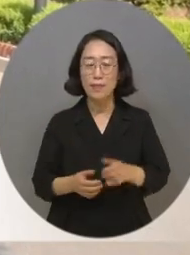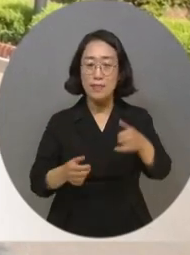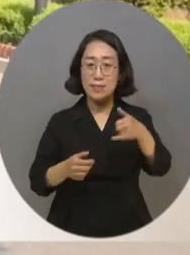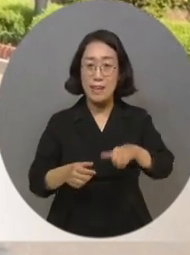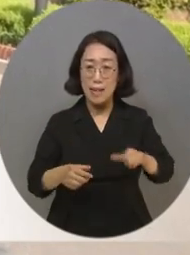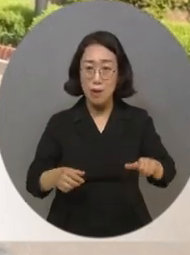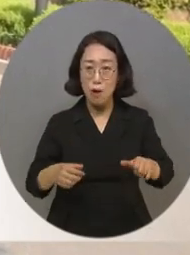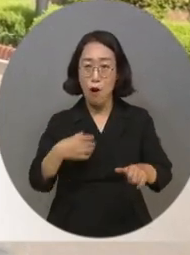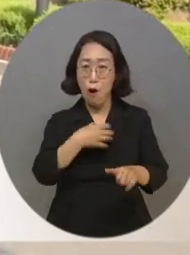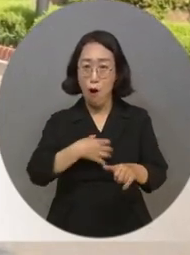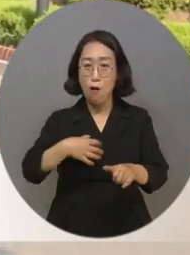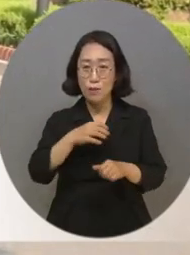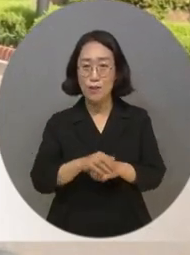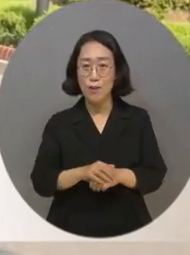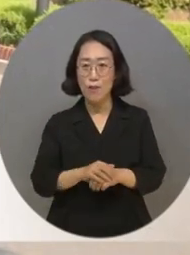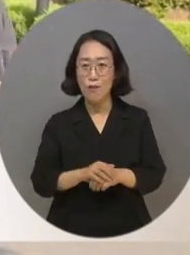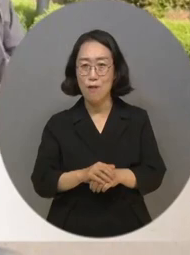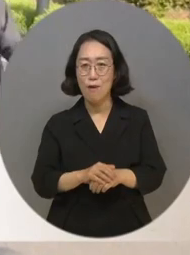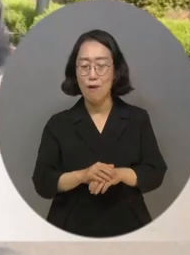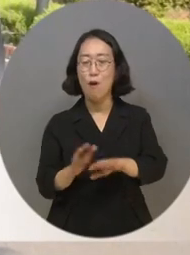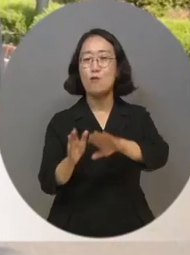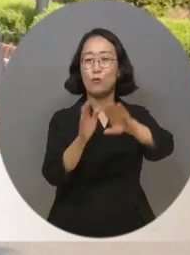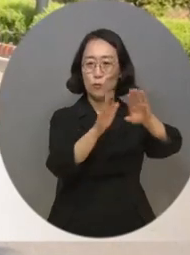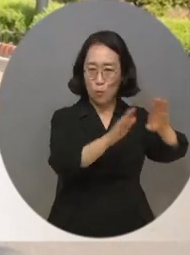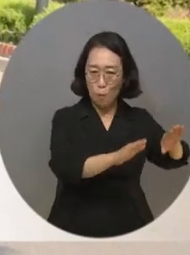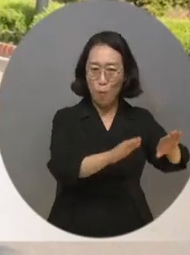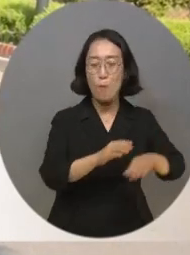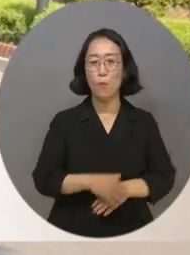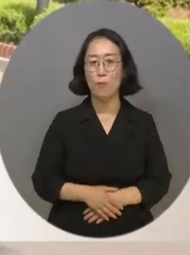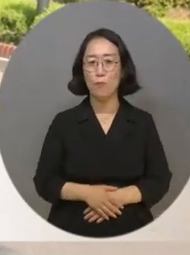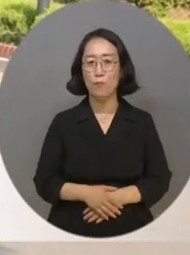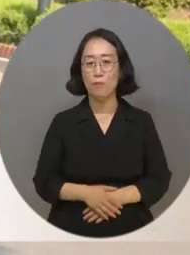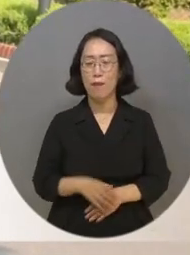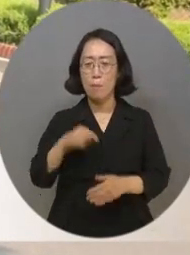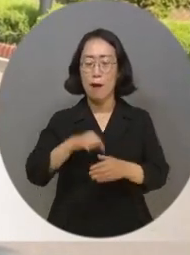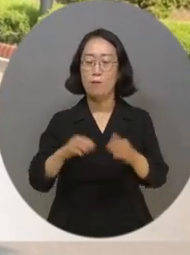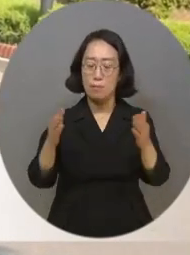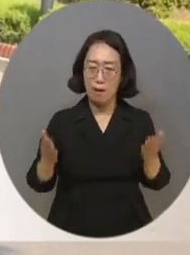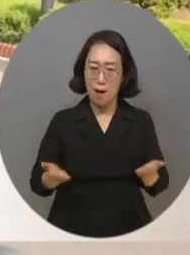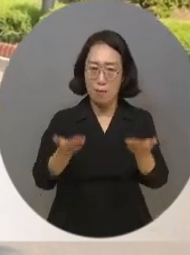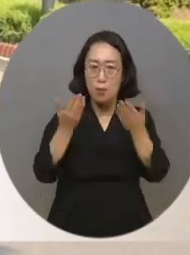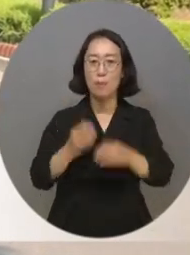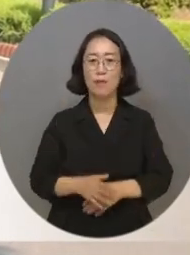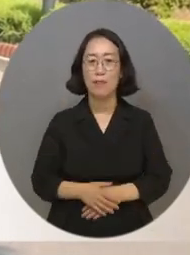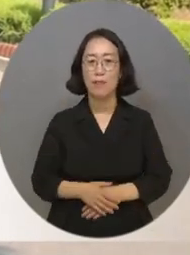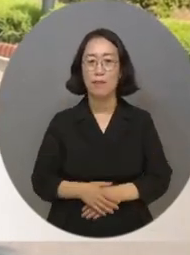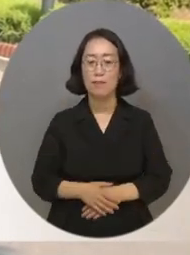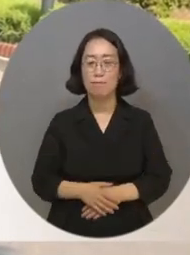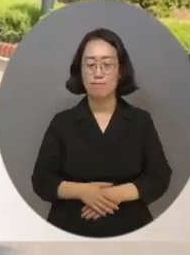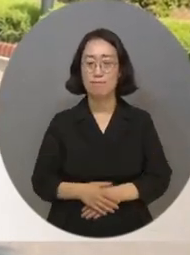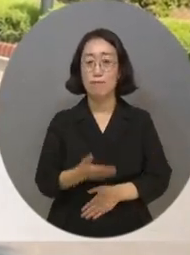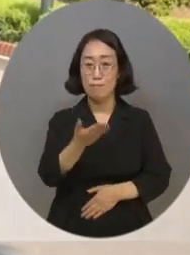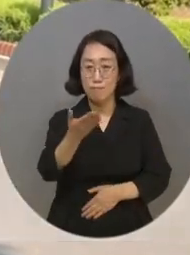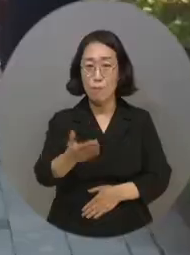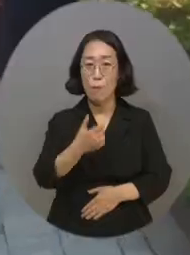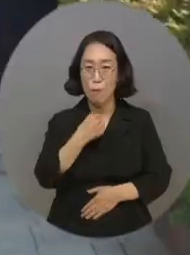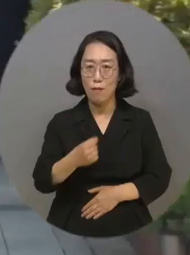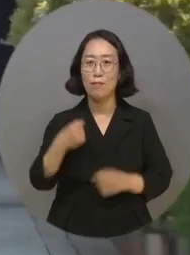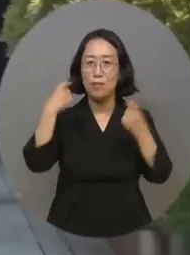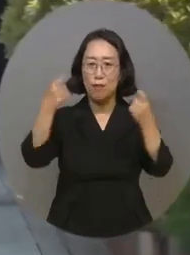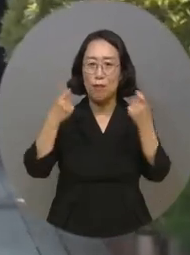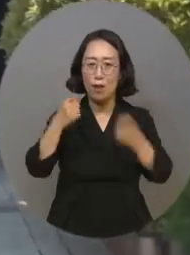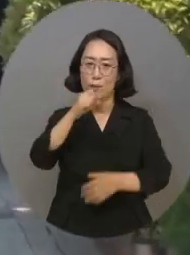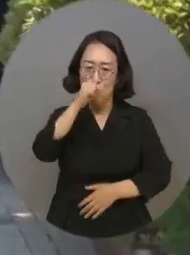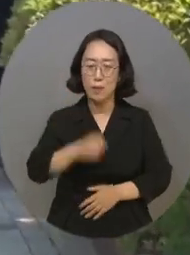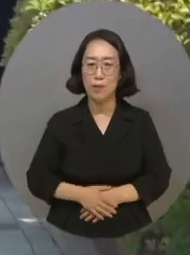걱정 좀 이렇게 한쪽에 이렇게 놔두시고 좀 가벼운 마음으로 1박 2일 당신 시간을 가졌습니다.